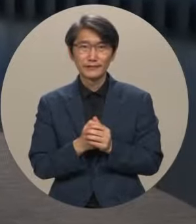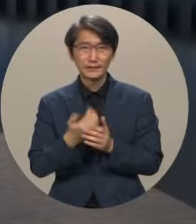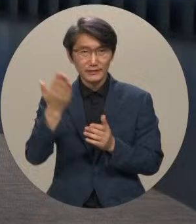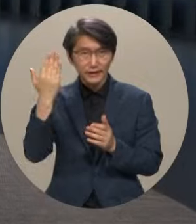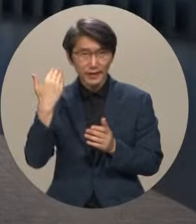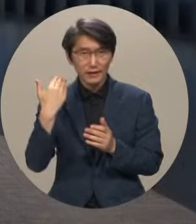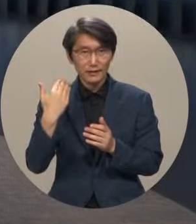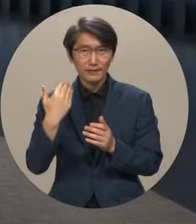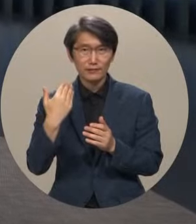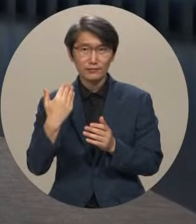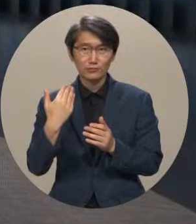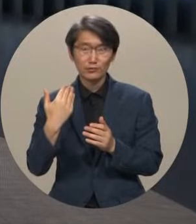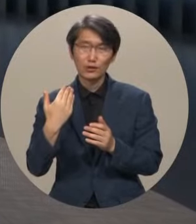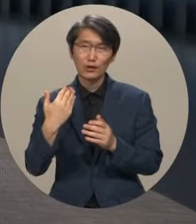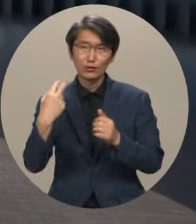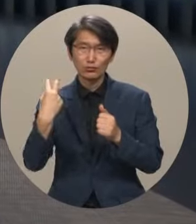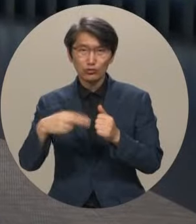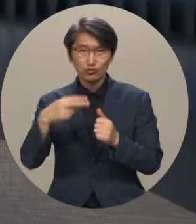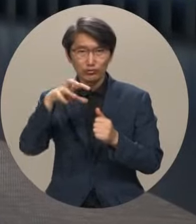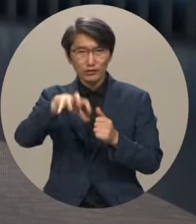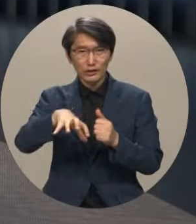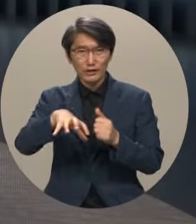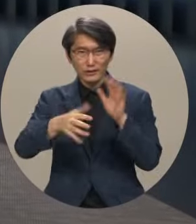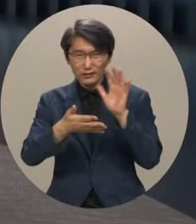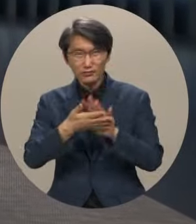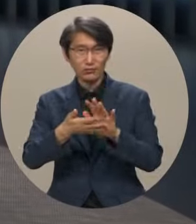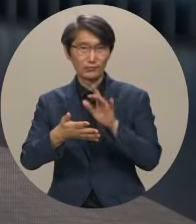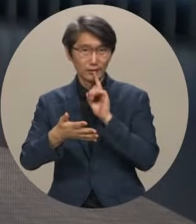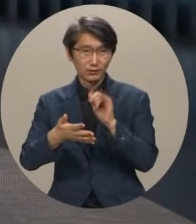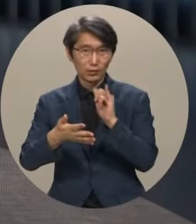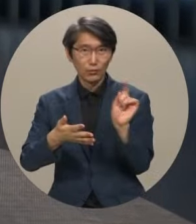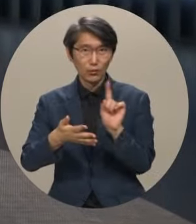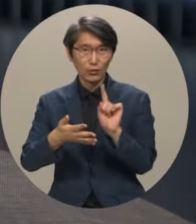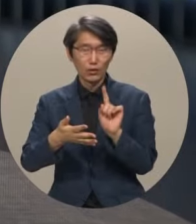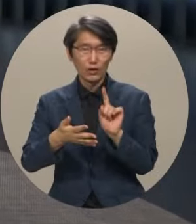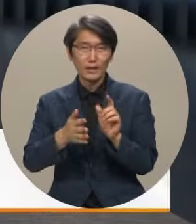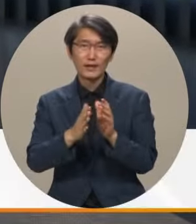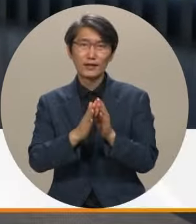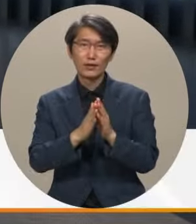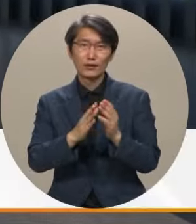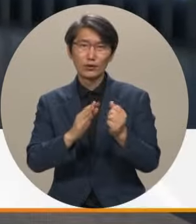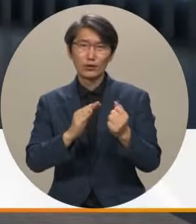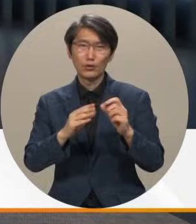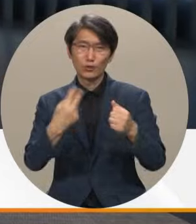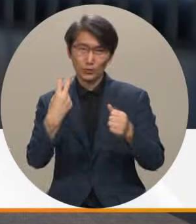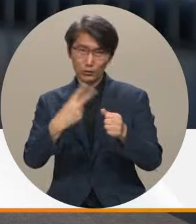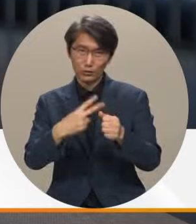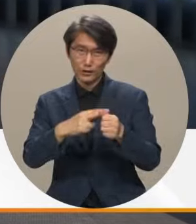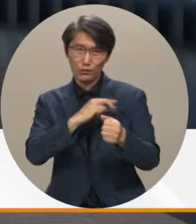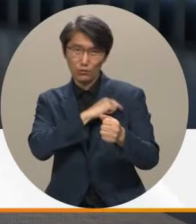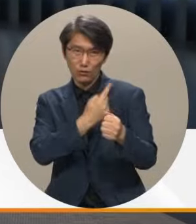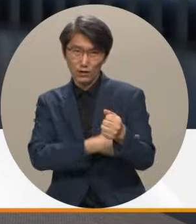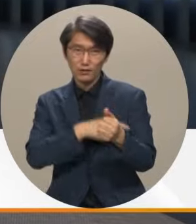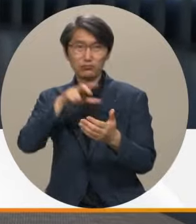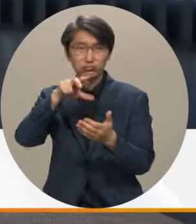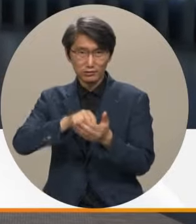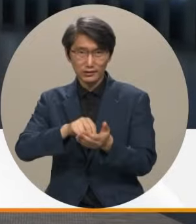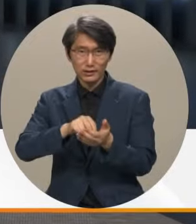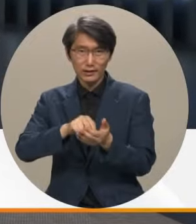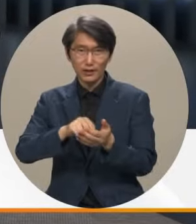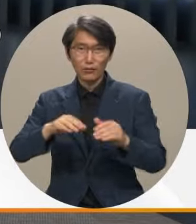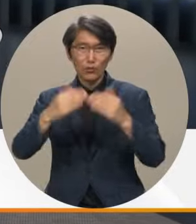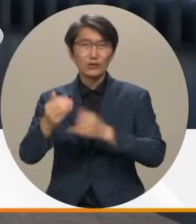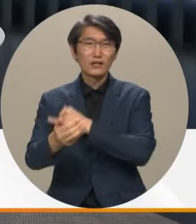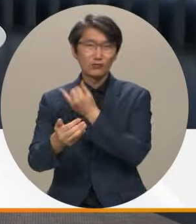지난해부터 이 교육계를 뜨겁게 뒤덮었던 이슈 여쭤보겠습니다. 바로 이 교권 문제인데요. 자, 이 학교 구성원 모두의